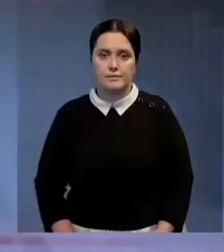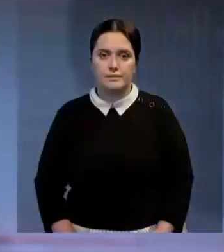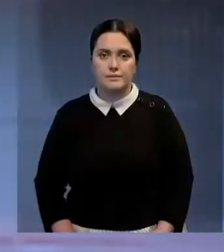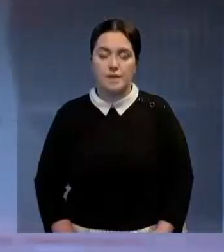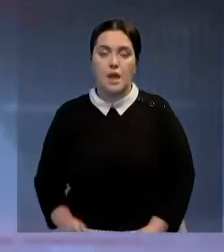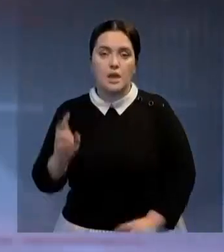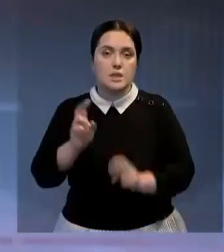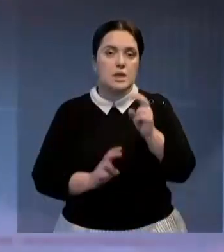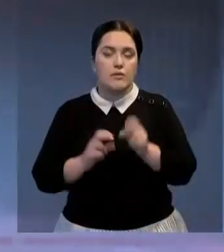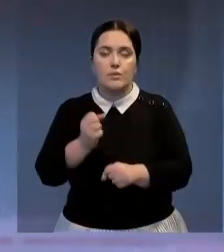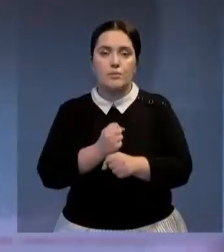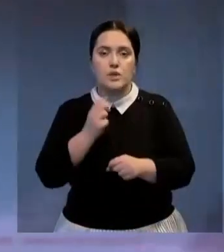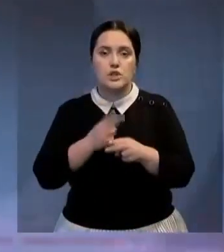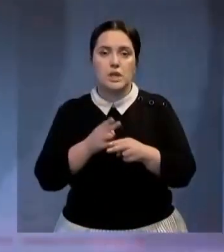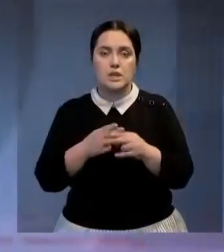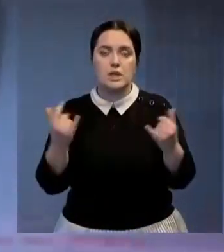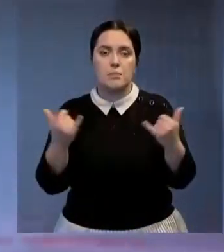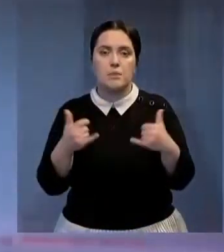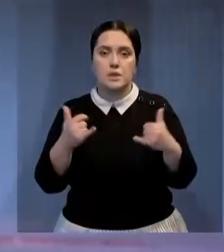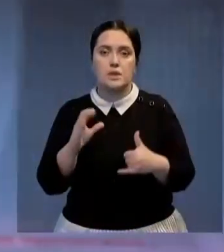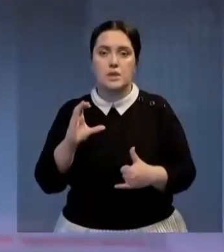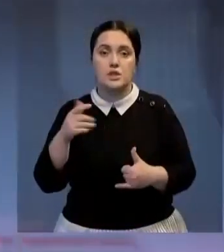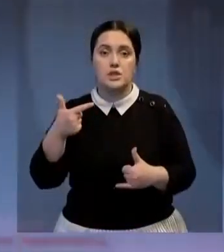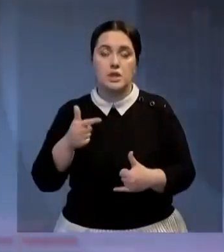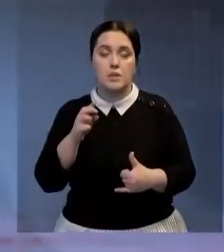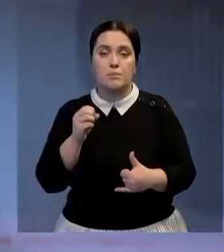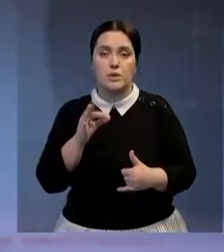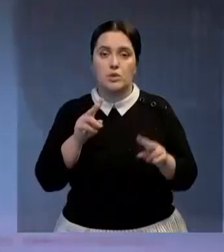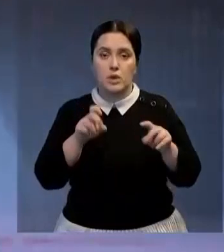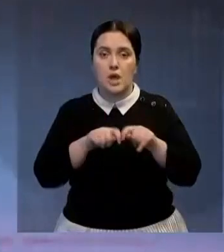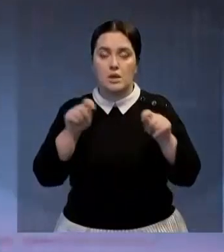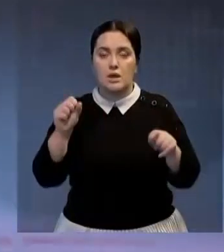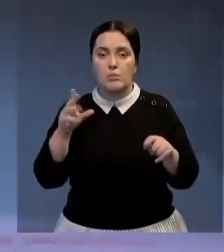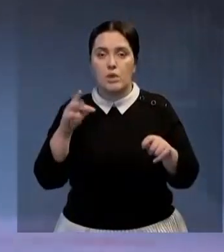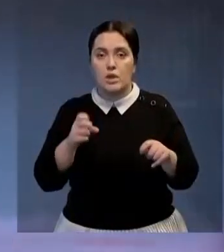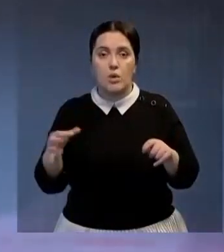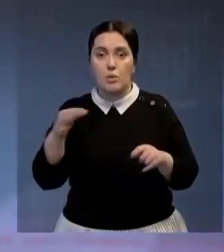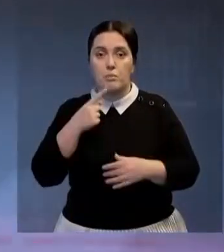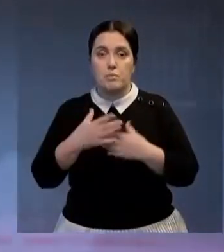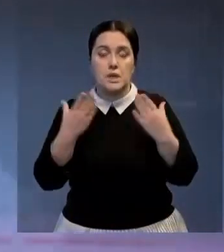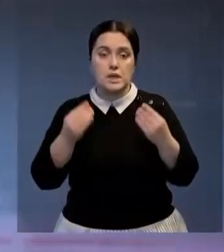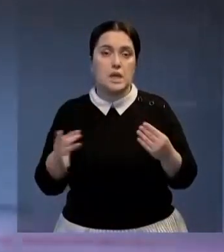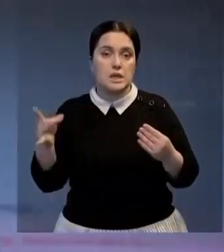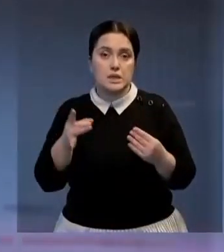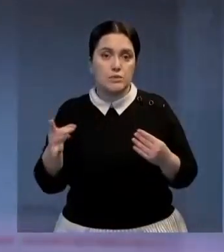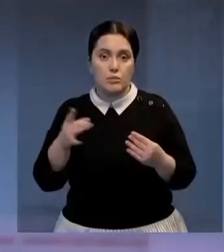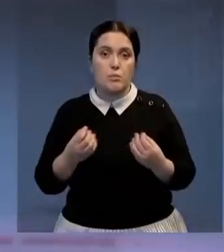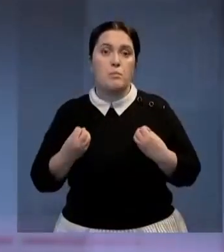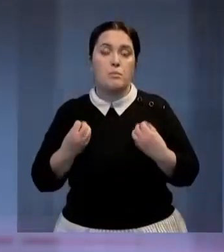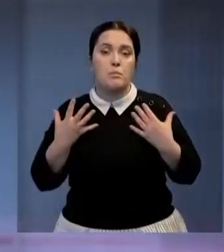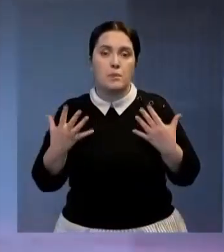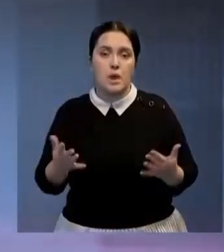Завод по производству железобетонных изделий SG-Beton открыли в Акмолинской области в преддверии Дня Республики.